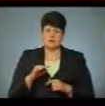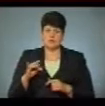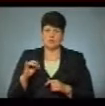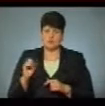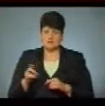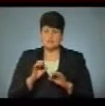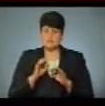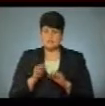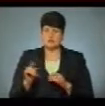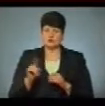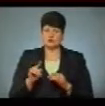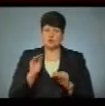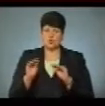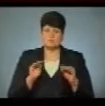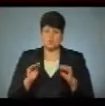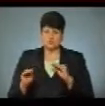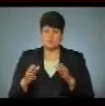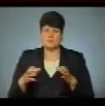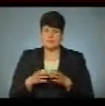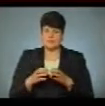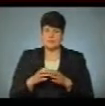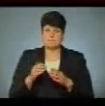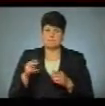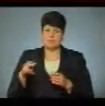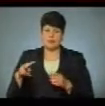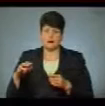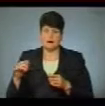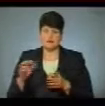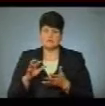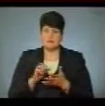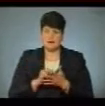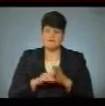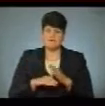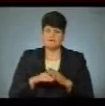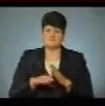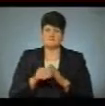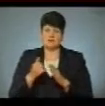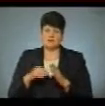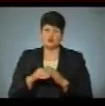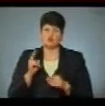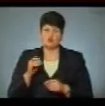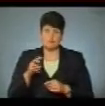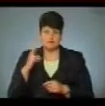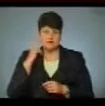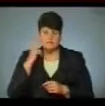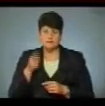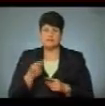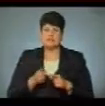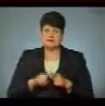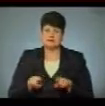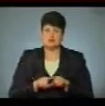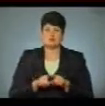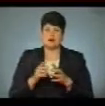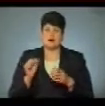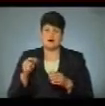розповіла, що розміщенням партійних плакатів займався виборчком партії з Києва. Прес-секретар Тернопільської обласної організації аграрної партії